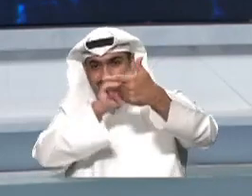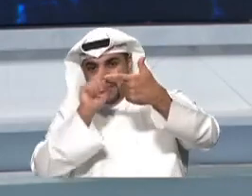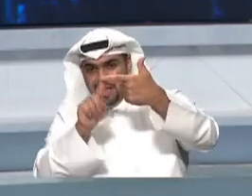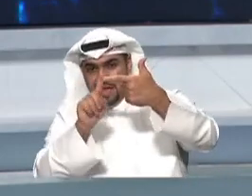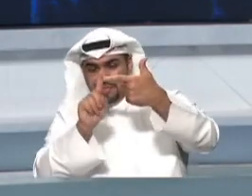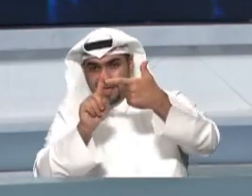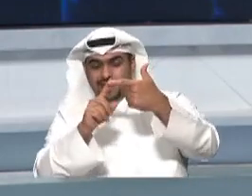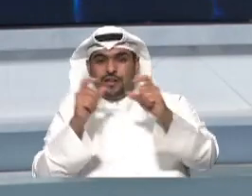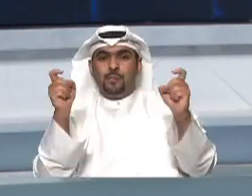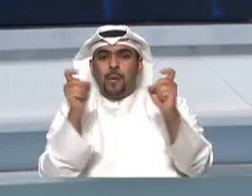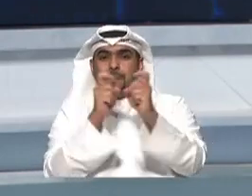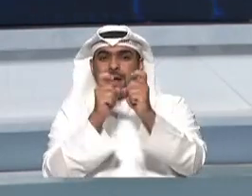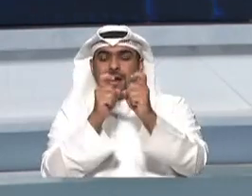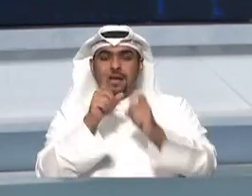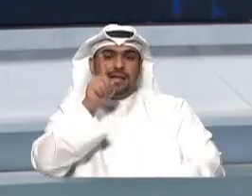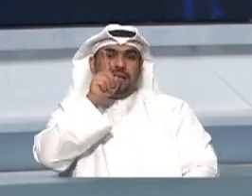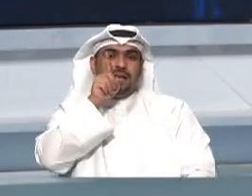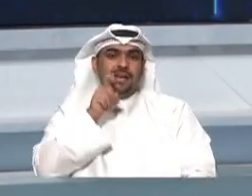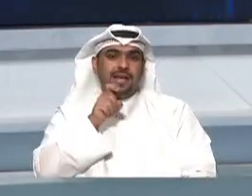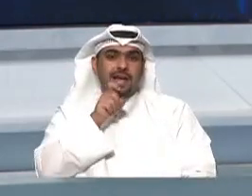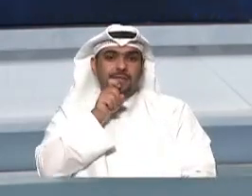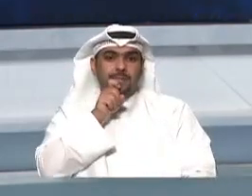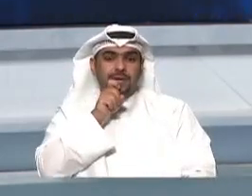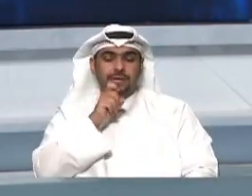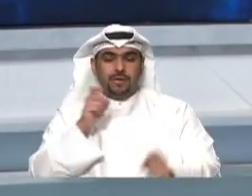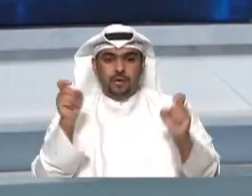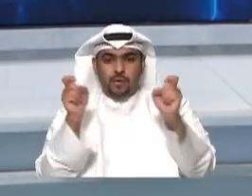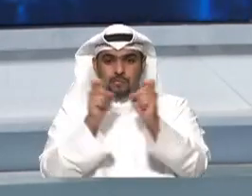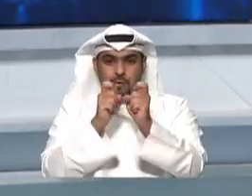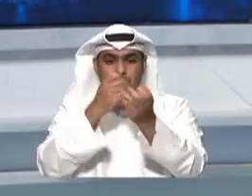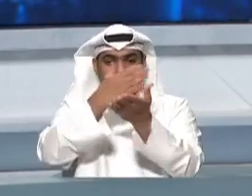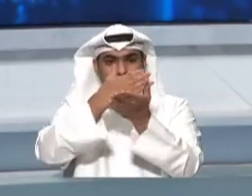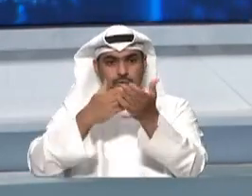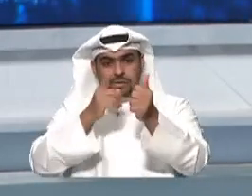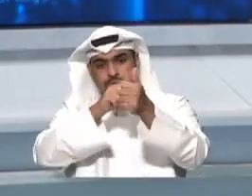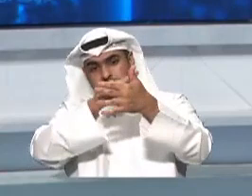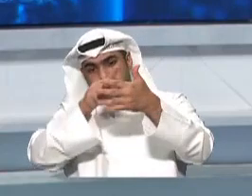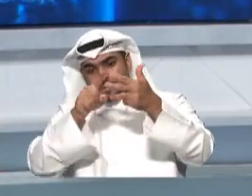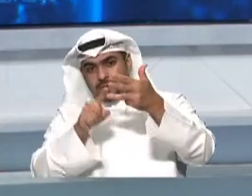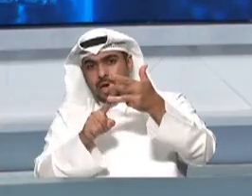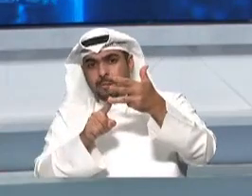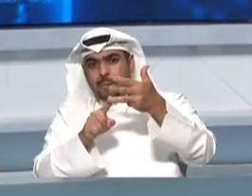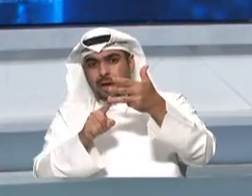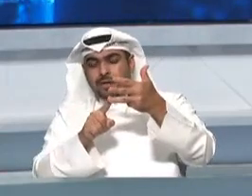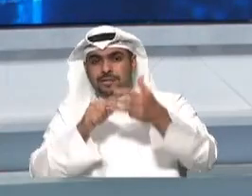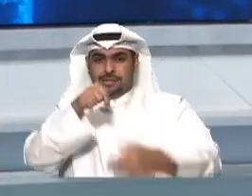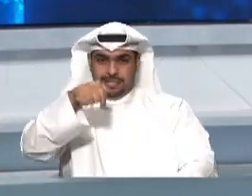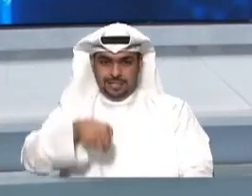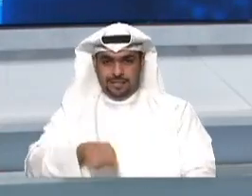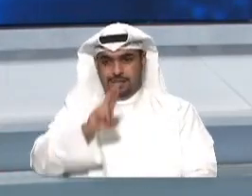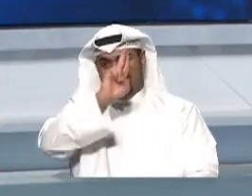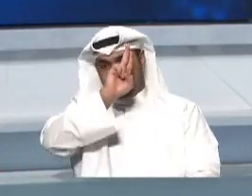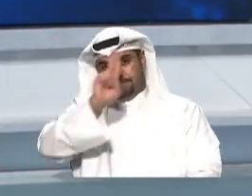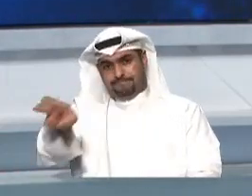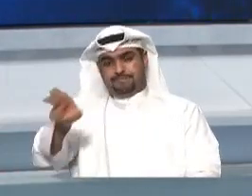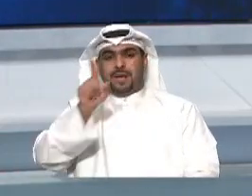الإضافية، تمكن فريق كاظمة من حجز بطاقة العبور للدوري ربع النهائي بعد أن أقصى فريق